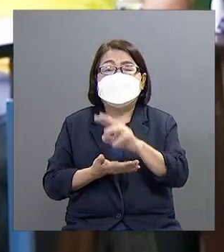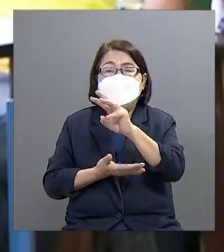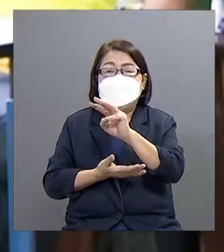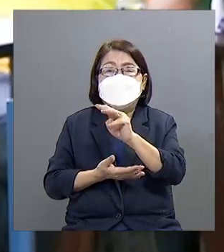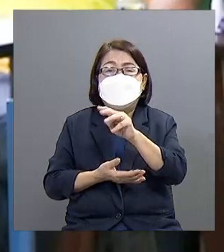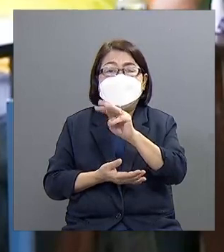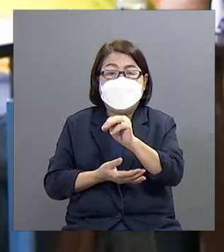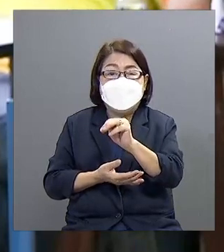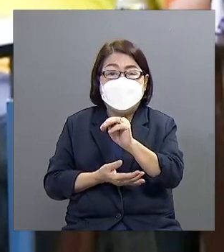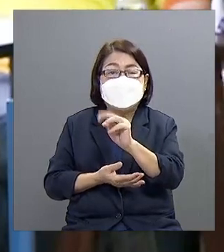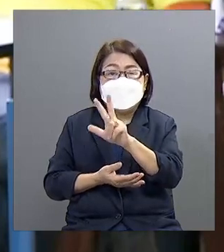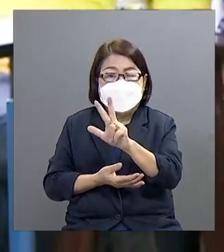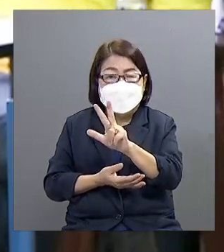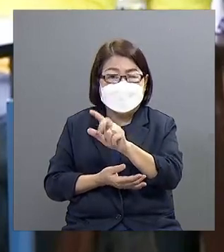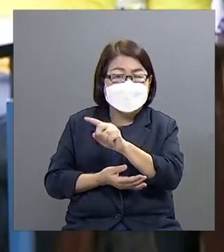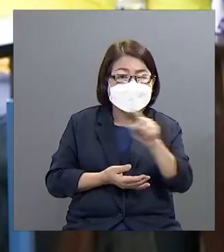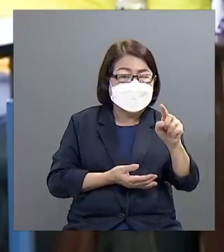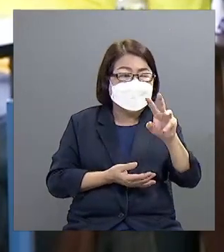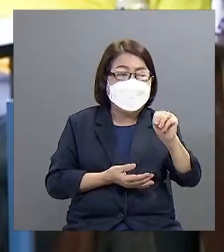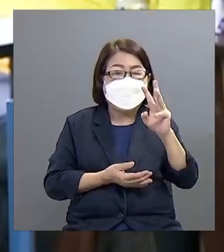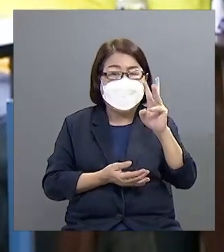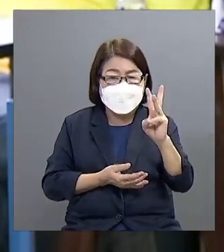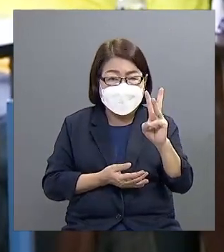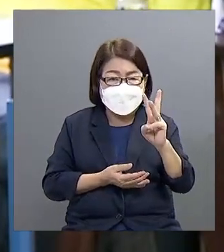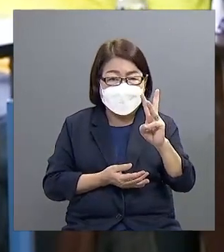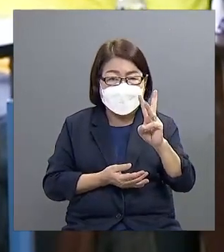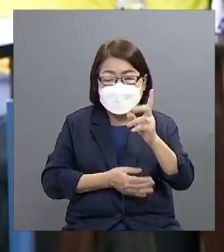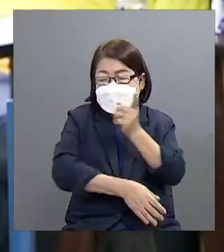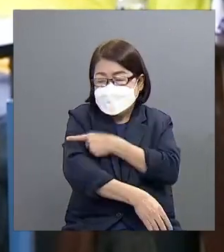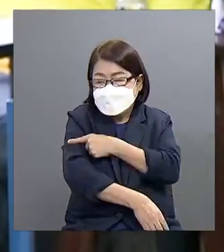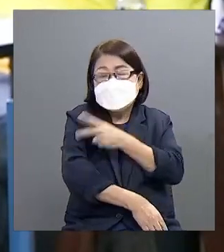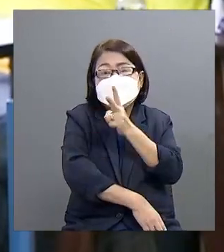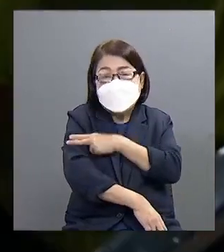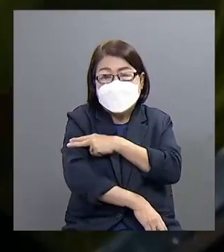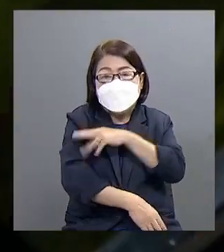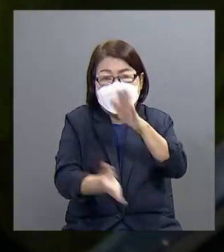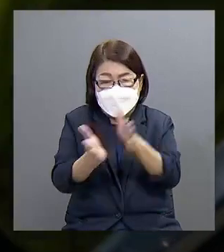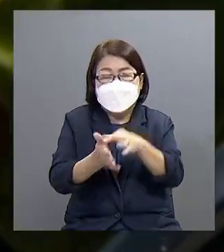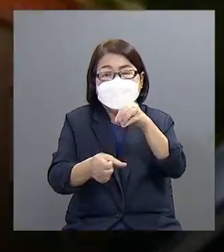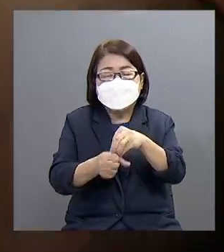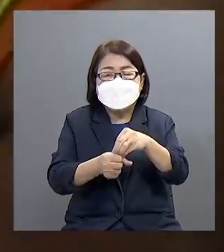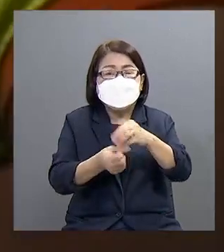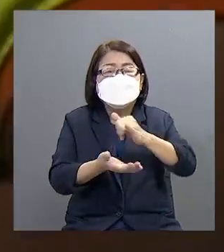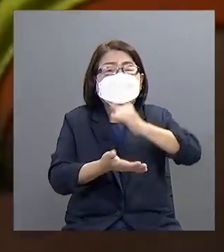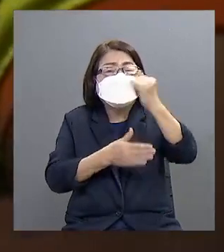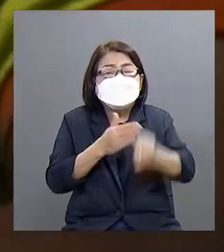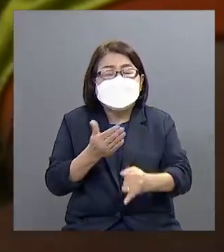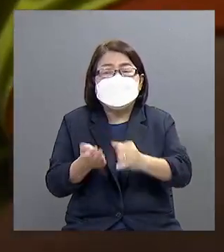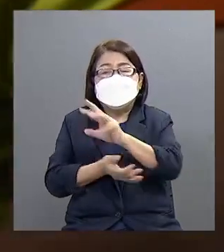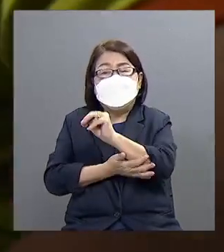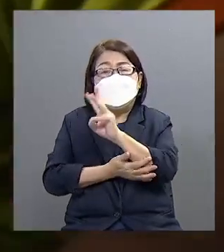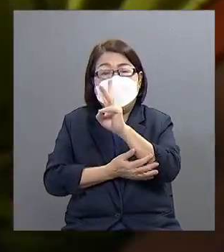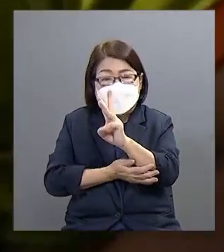ายแล้วก็ปตรีและปโทที่มาอยู่ตรงนี้นะครับแล้วก็จบมาจากแต่ละสถาบันเด็กที่จบม.6เนี่ยก็จะ